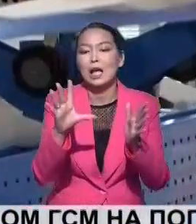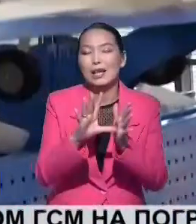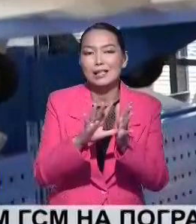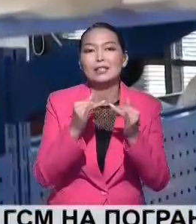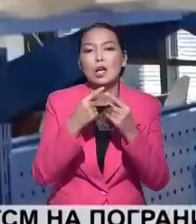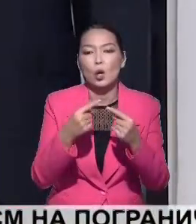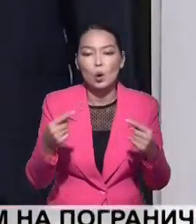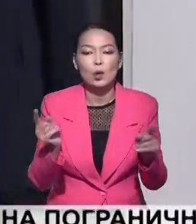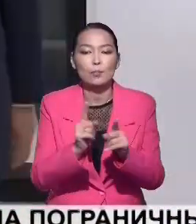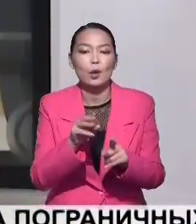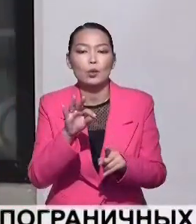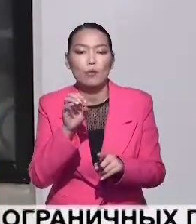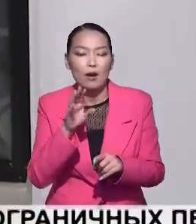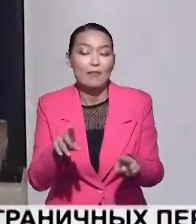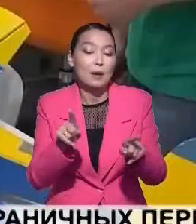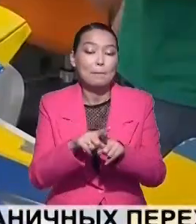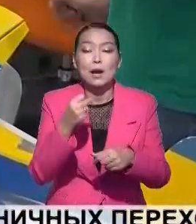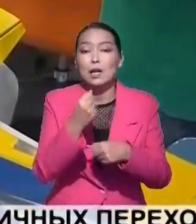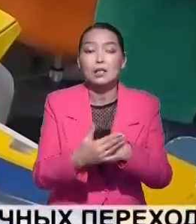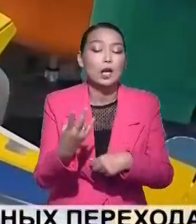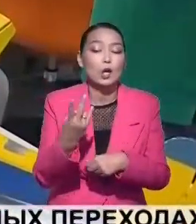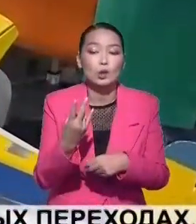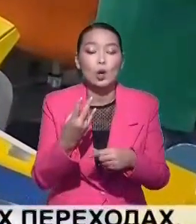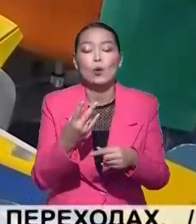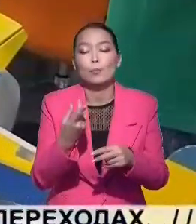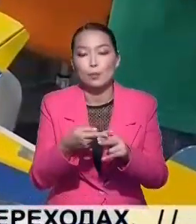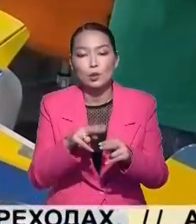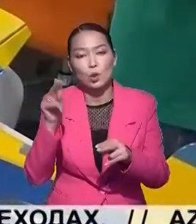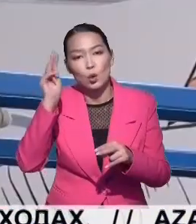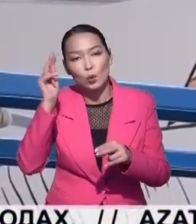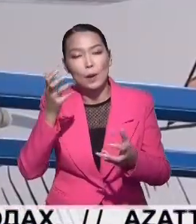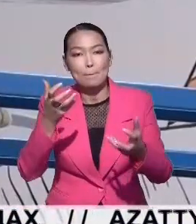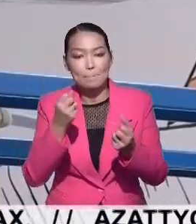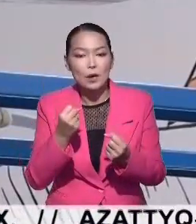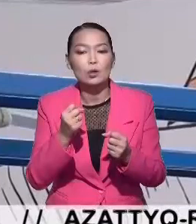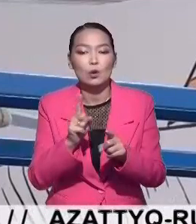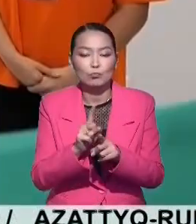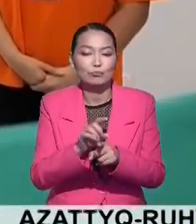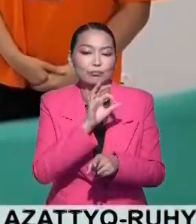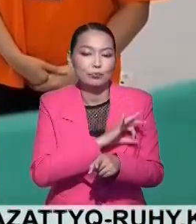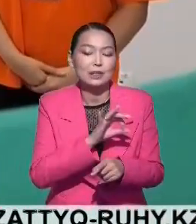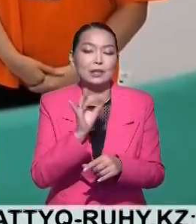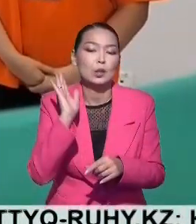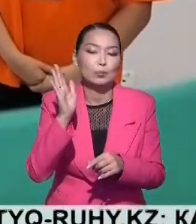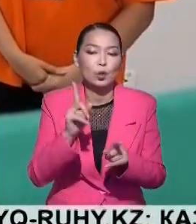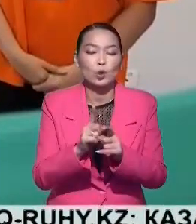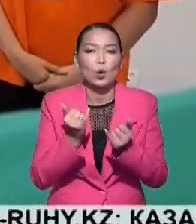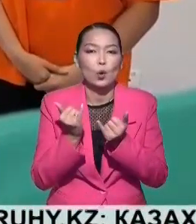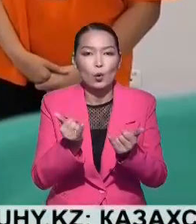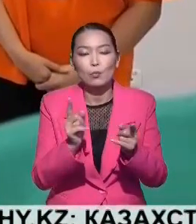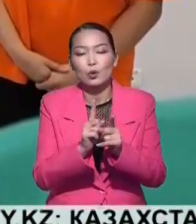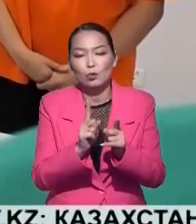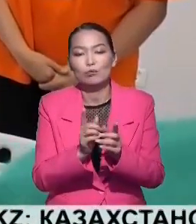другие. По словам Токаева, подобный центр необходимы, поскольку знания, полученные здесь, могут пригодиться в будущем и позволят идти в ногу со